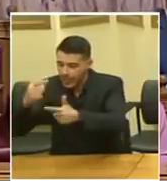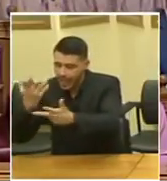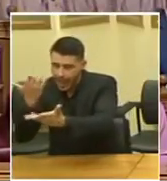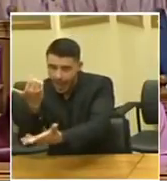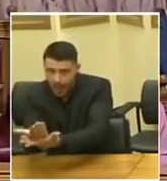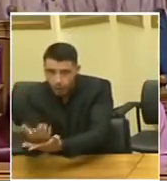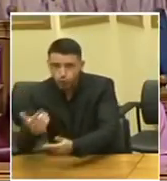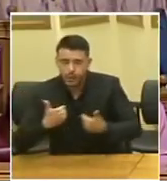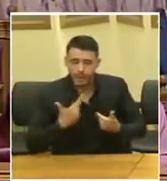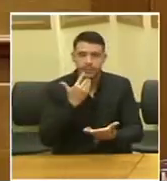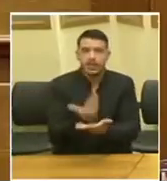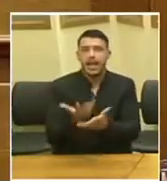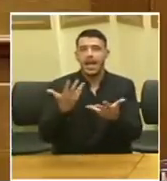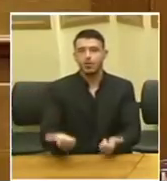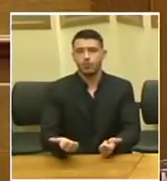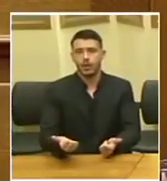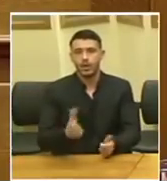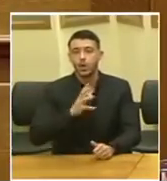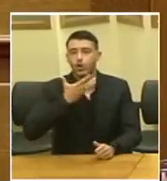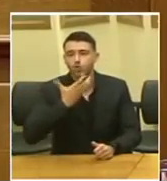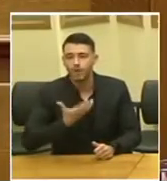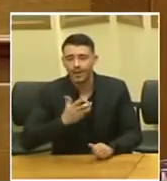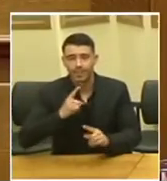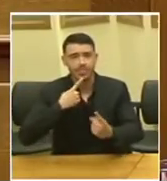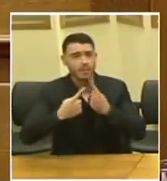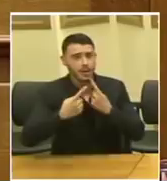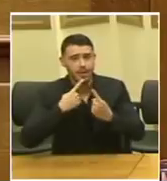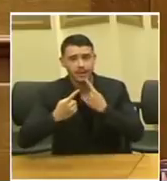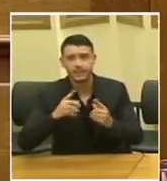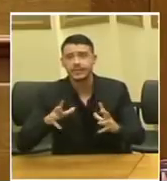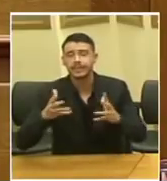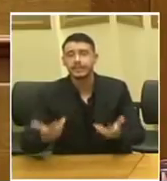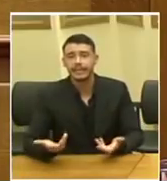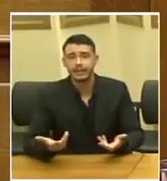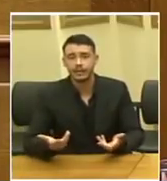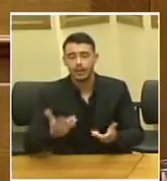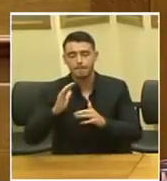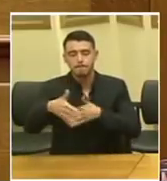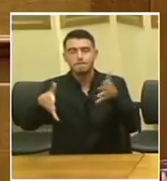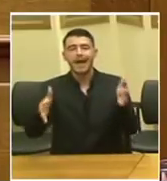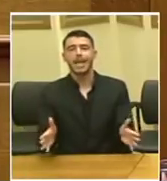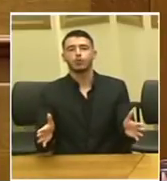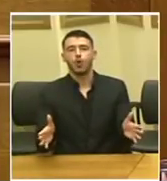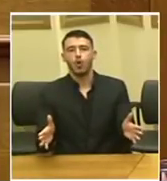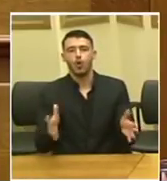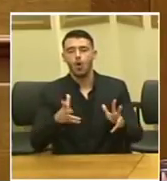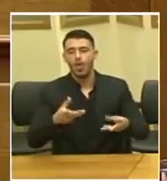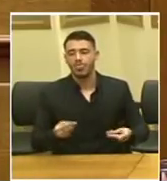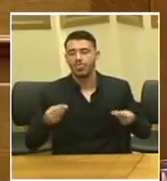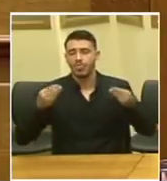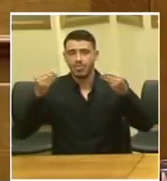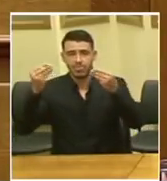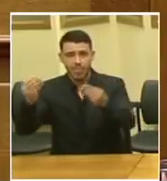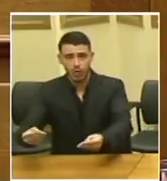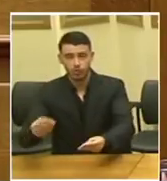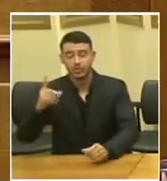σοβαρή διαπραγμάτευση που θα κάνεις είναι η διαπραγμάτευση πακέτο. που θα δώσεις αυτό για το οποίο καίγεται ο